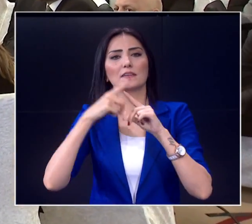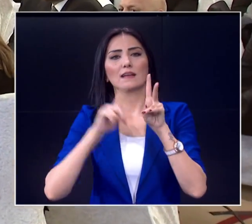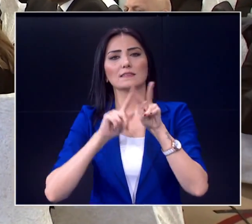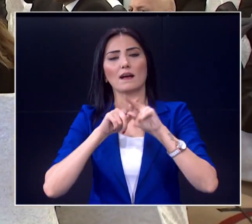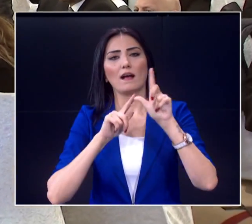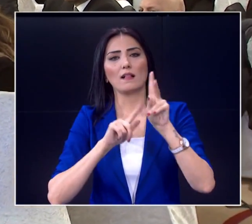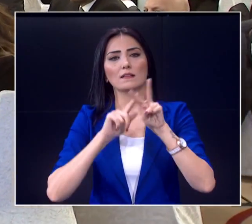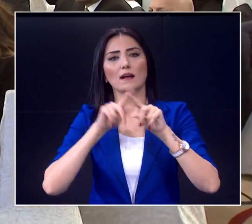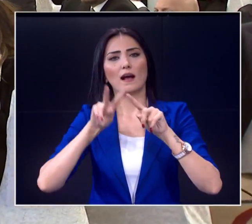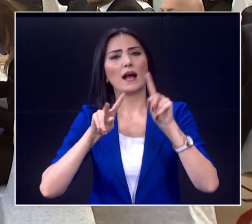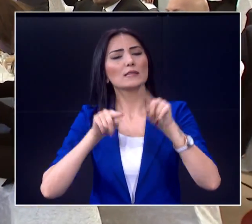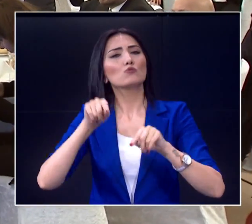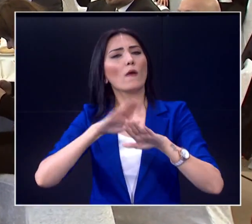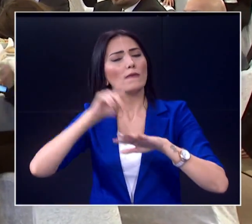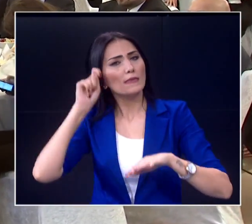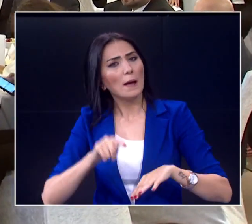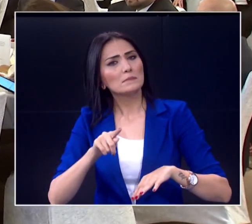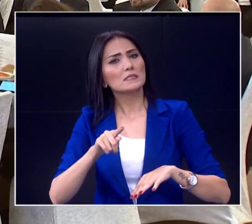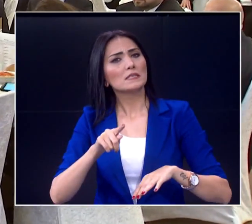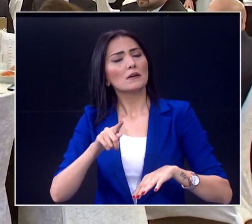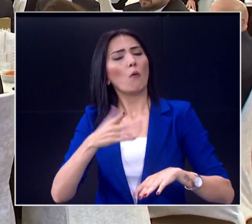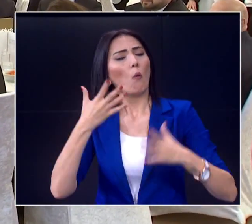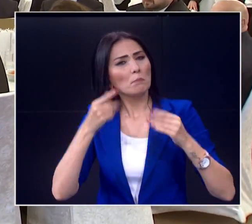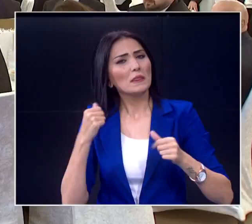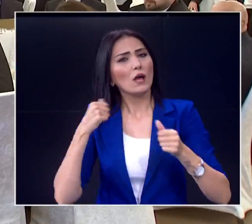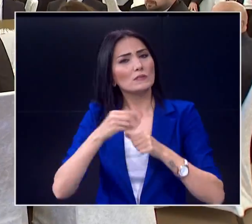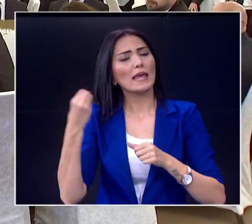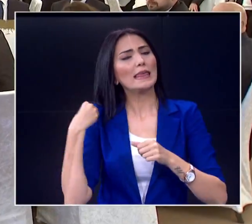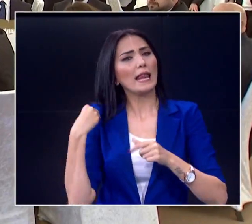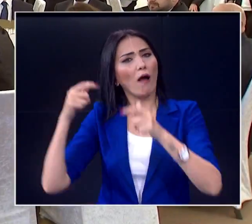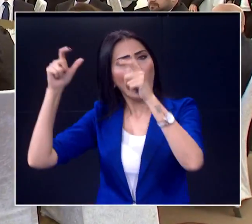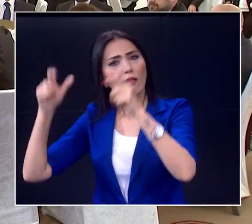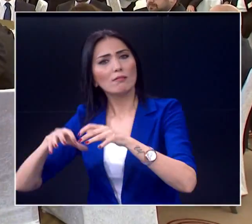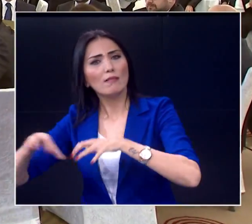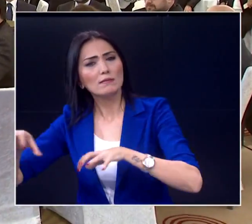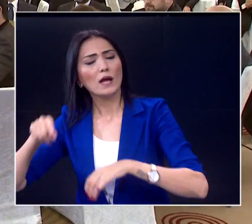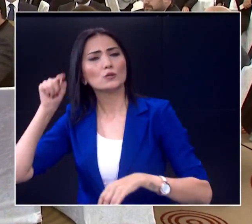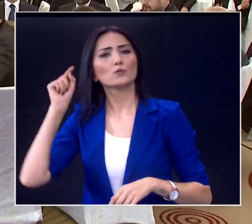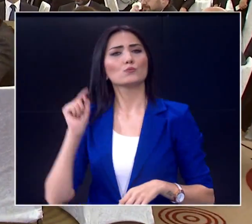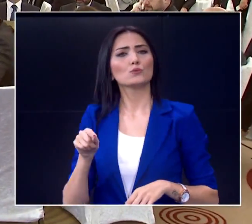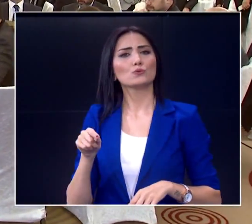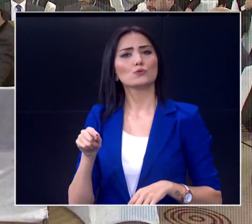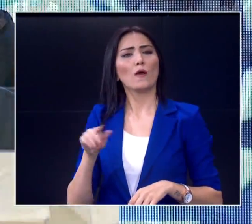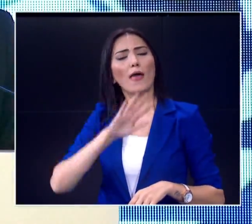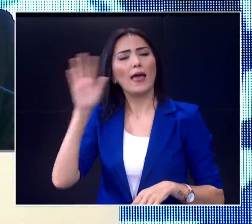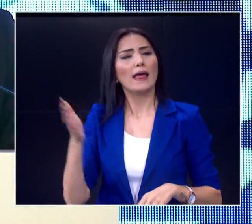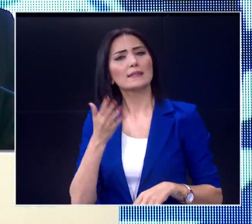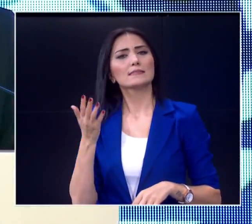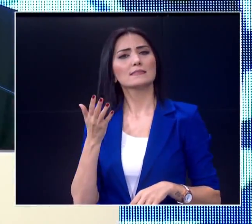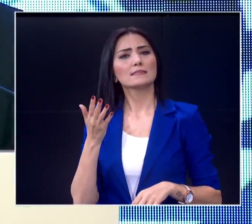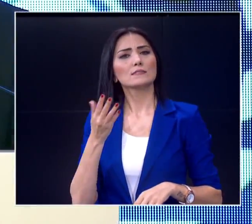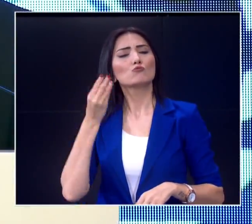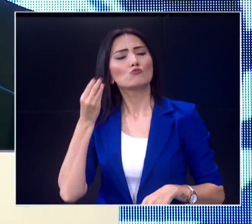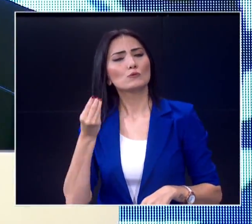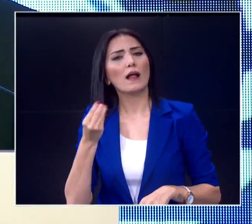yaptık. İcab ederse yeni alanlarda da bunu en